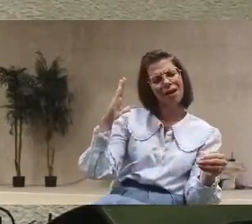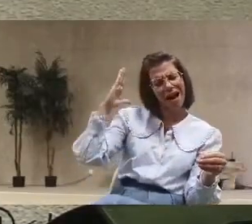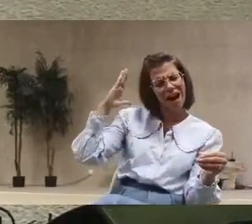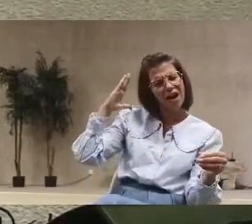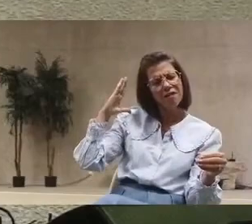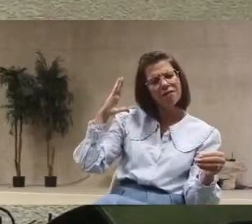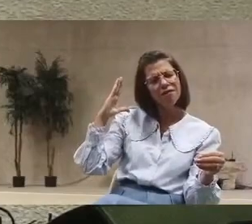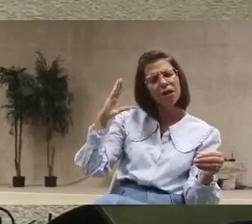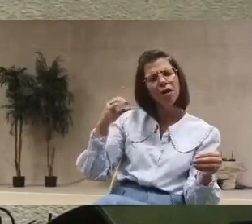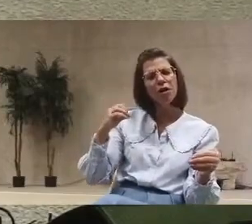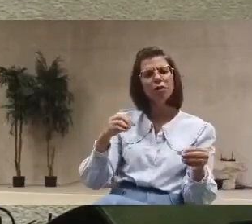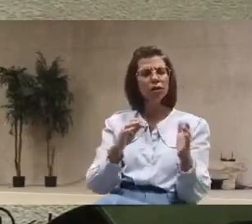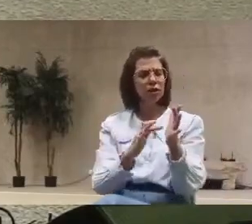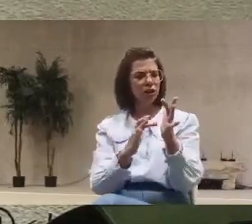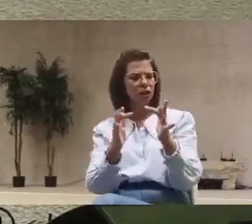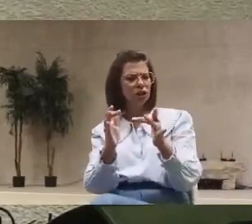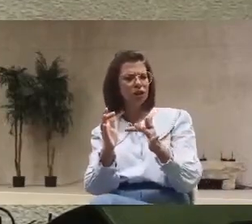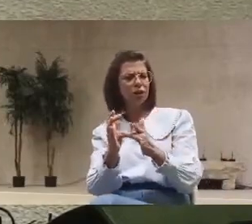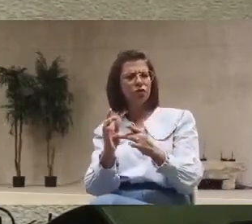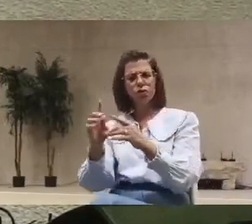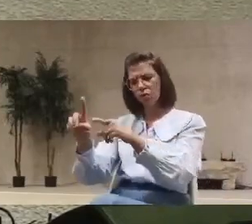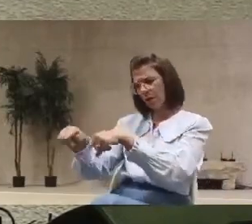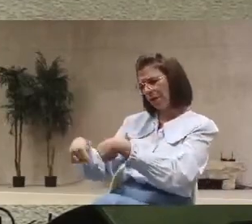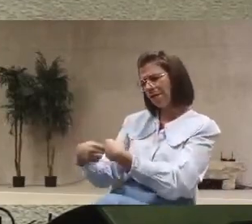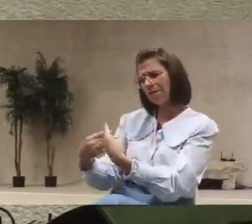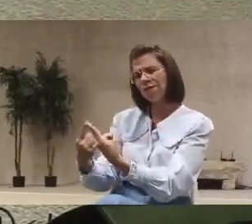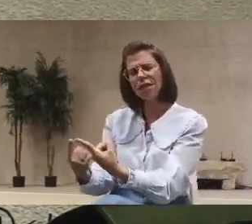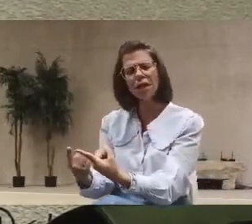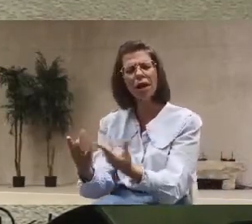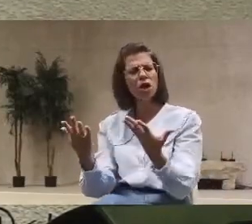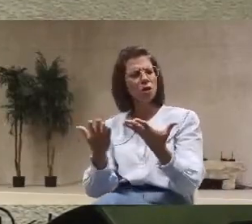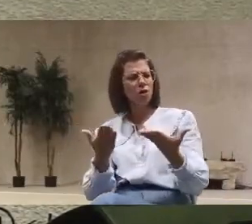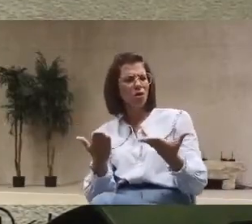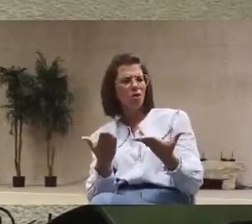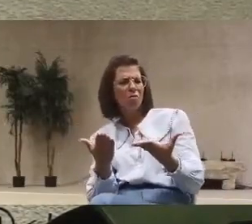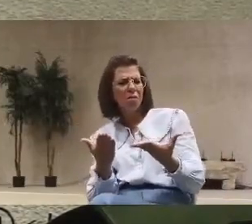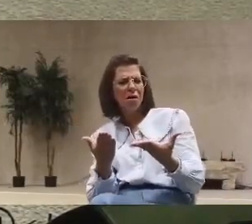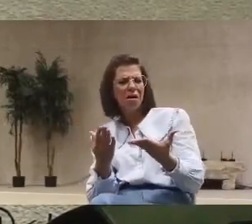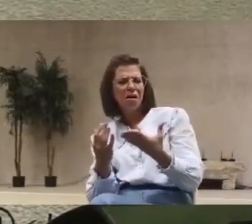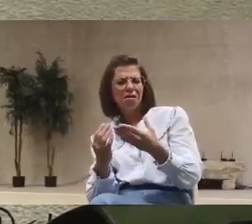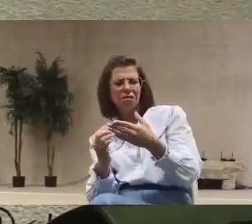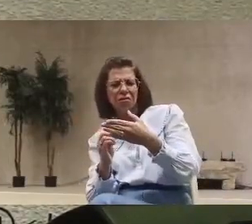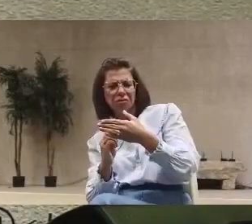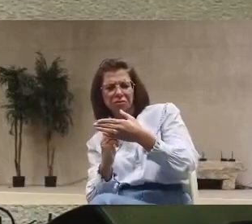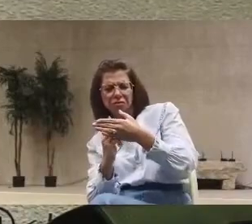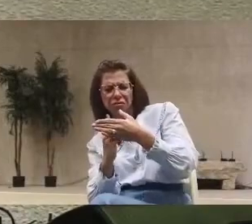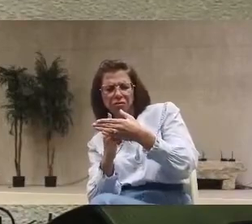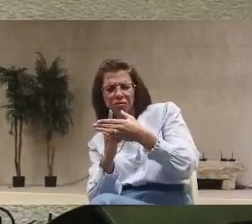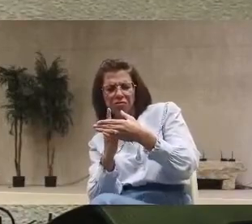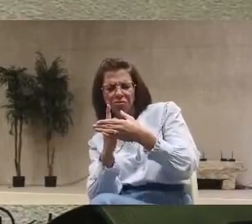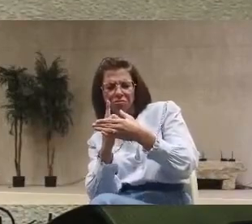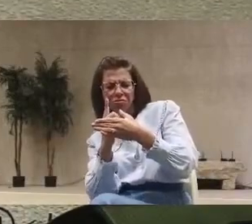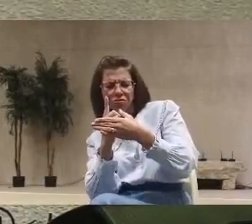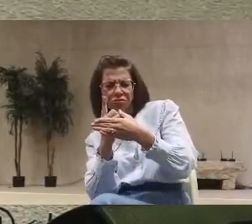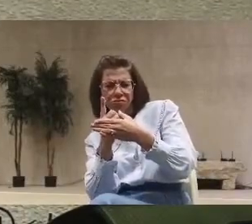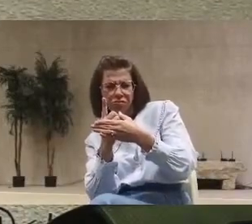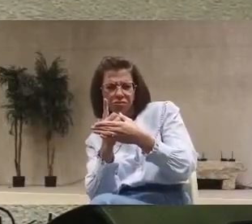une faible plante qui était méprisable, mais vous savez que bientôt,